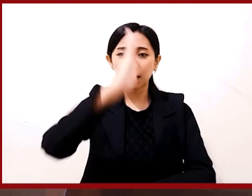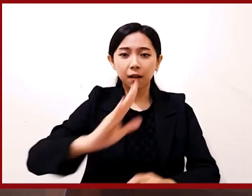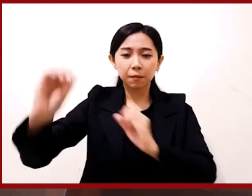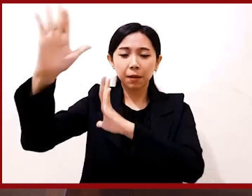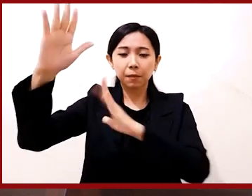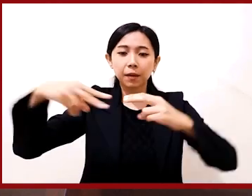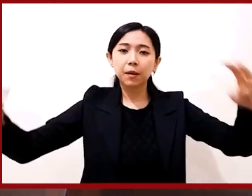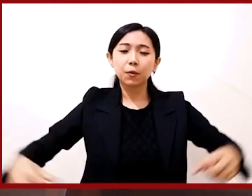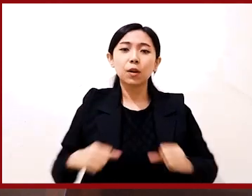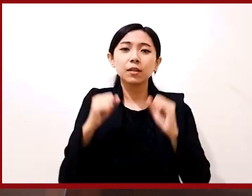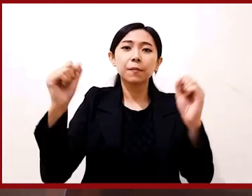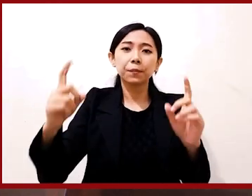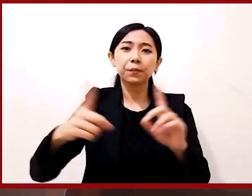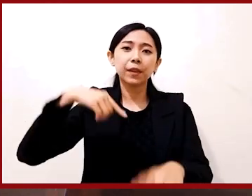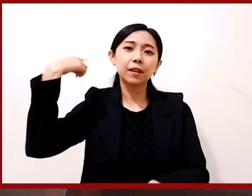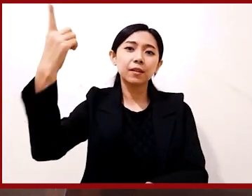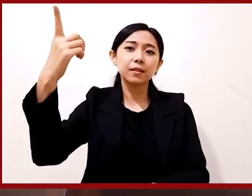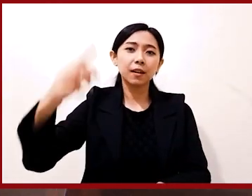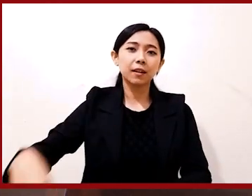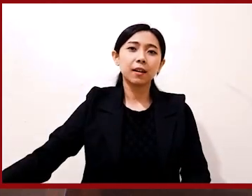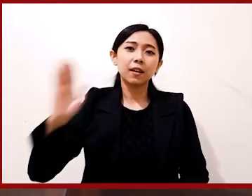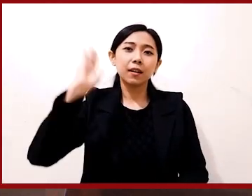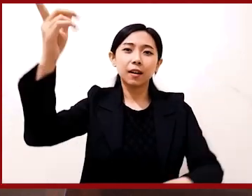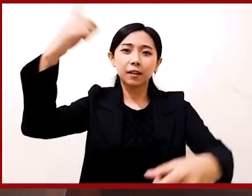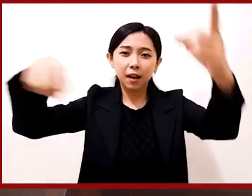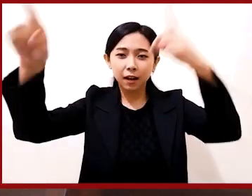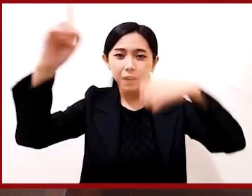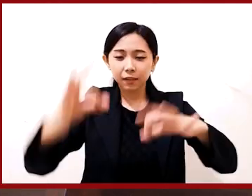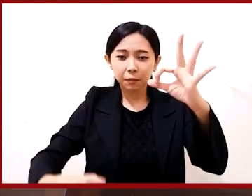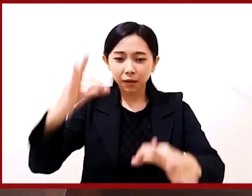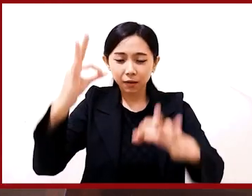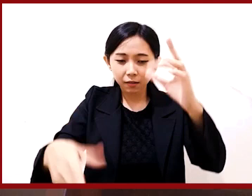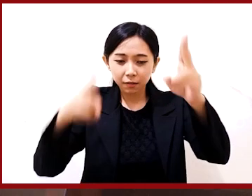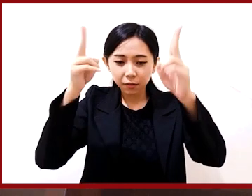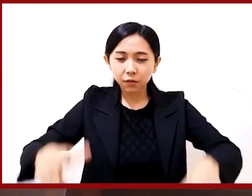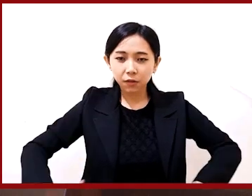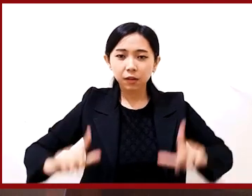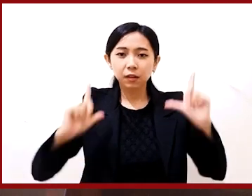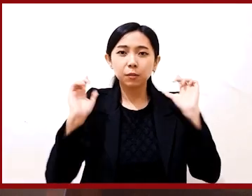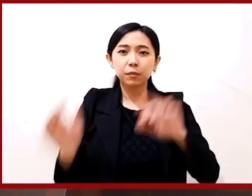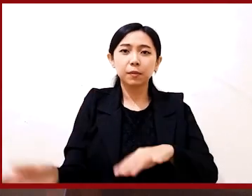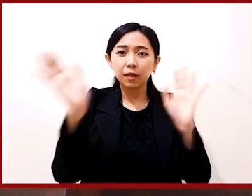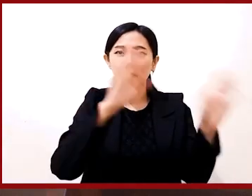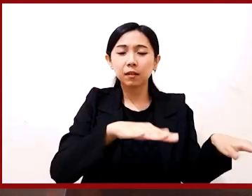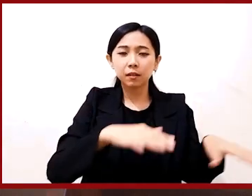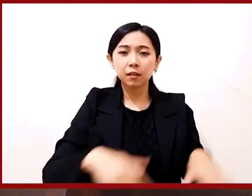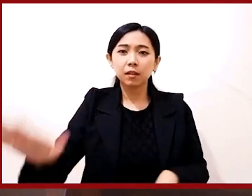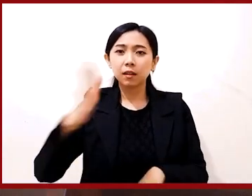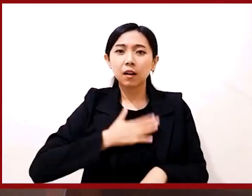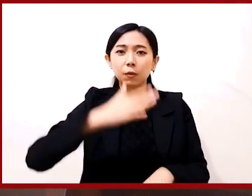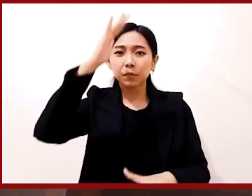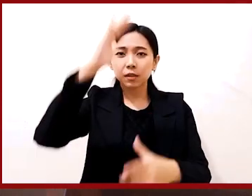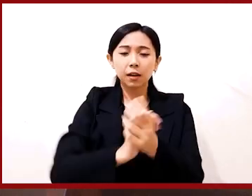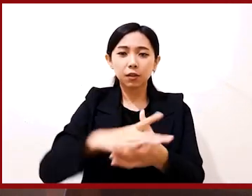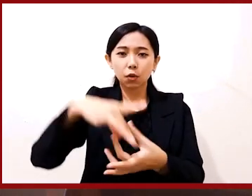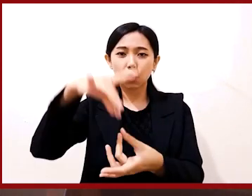duduk di sebelah kanan Allah, Bapa yang Maha Kuasa, dan dari sana Ia akan datang untuk menghakimi orang yang hidup dan